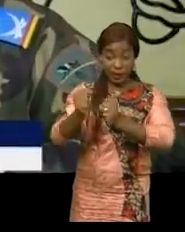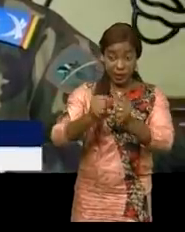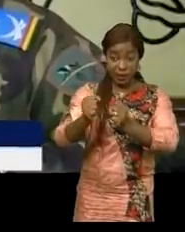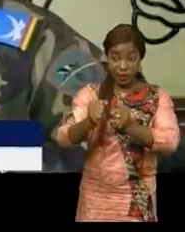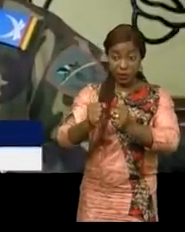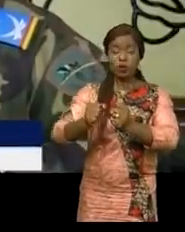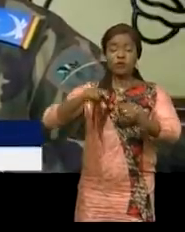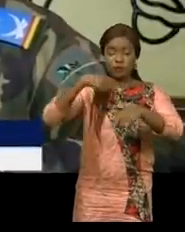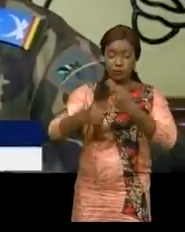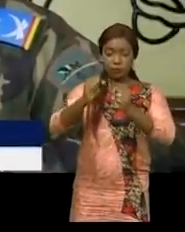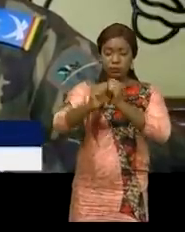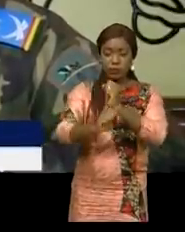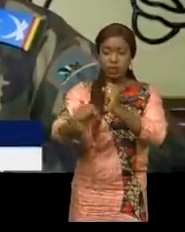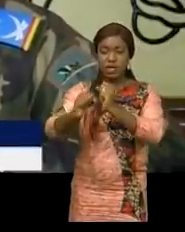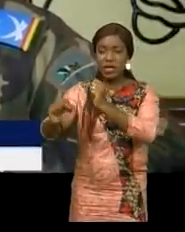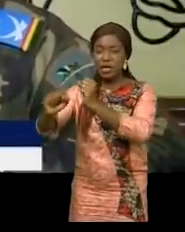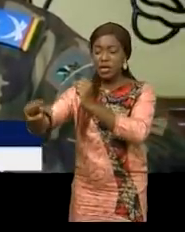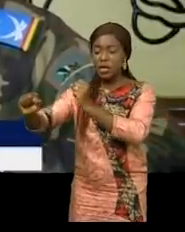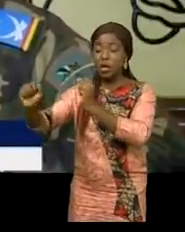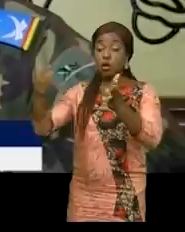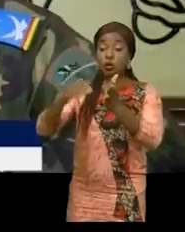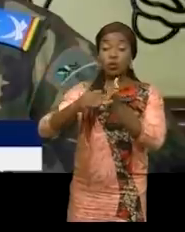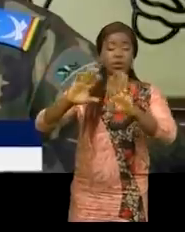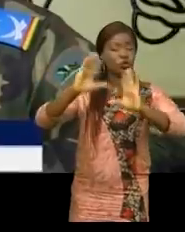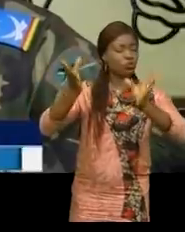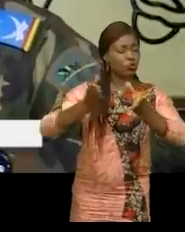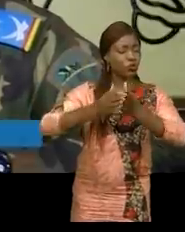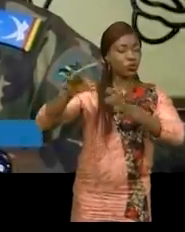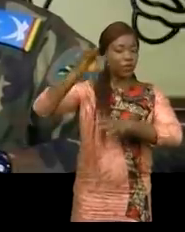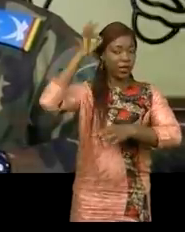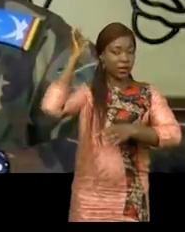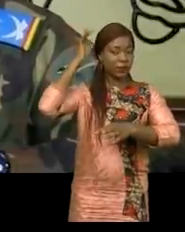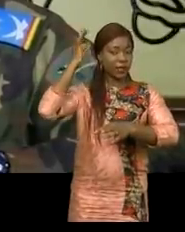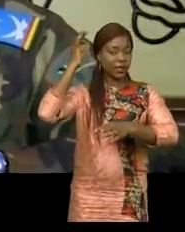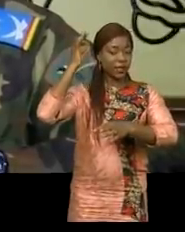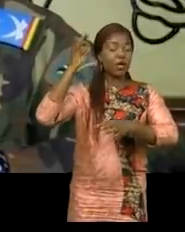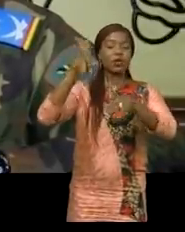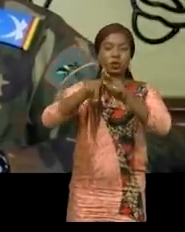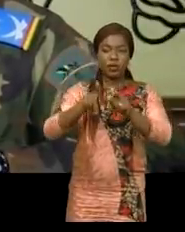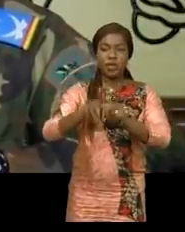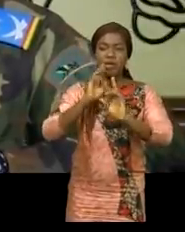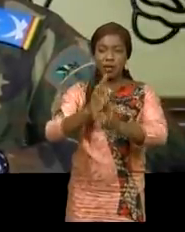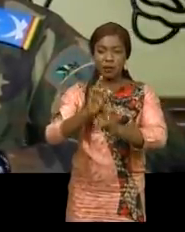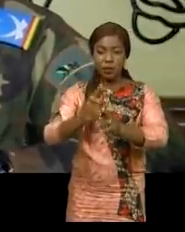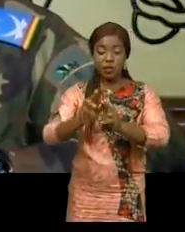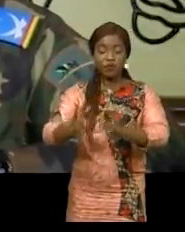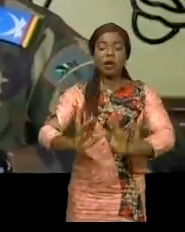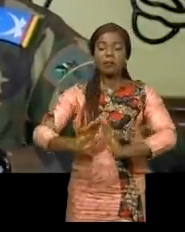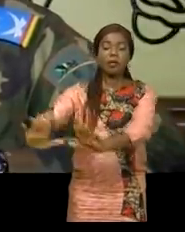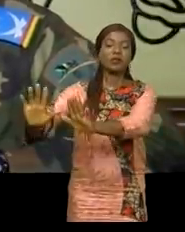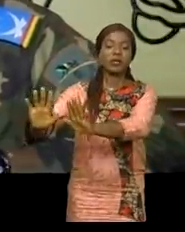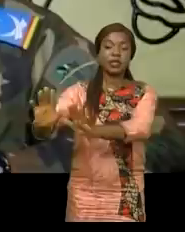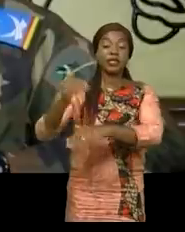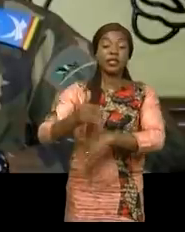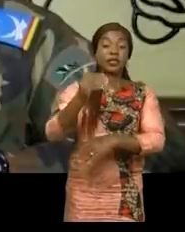ramener contre le bandit armé army qui devront répondre de leurs actes devant